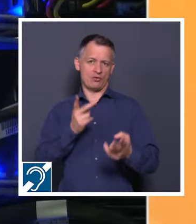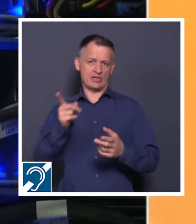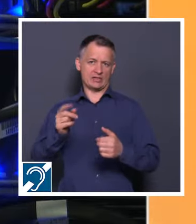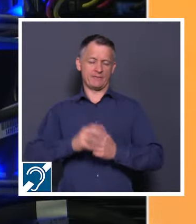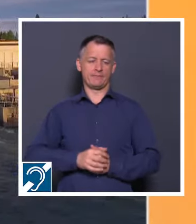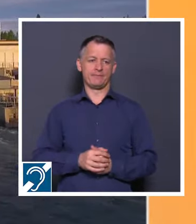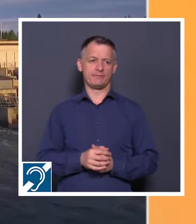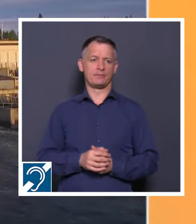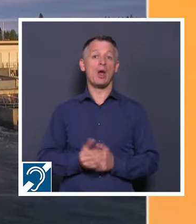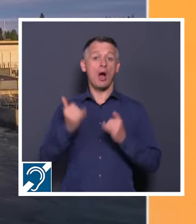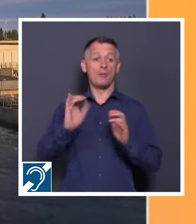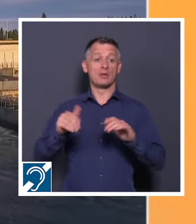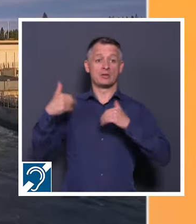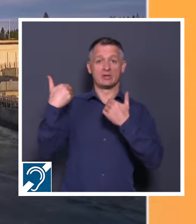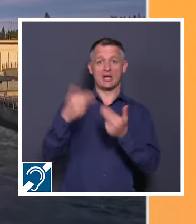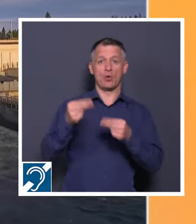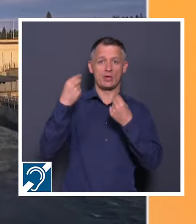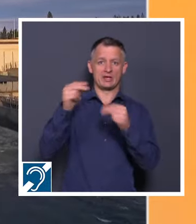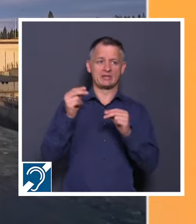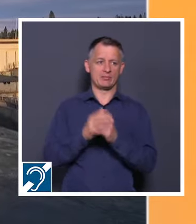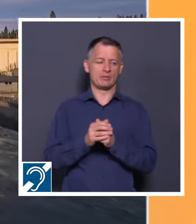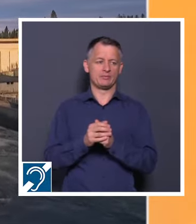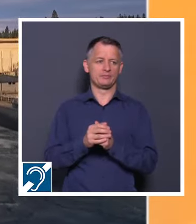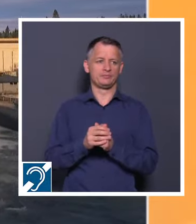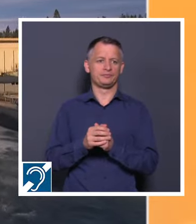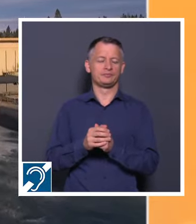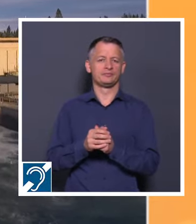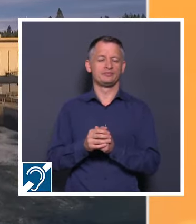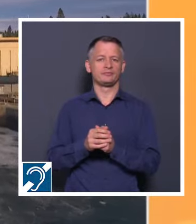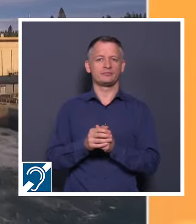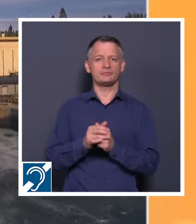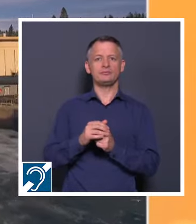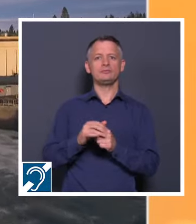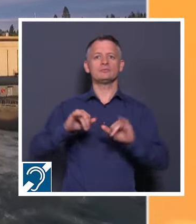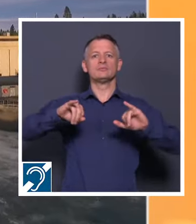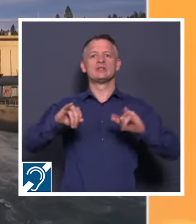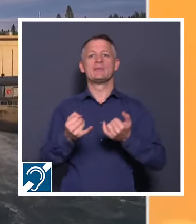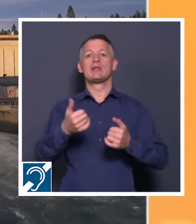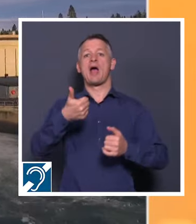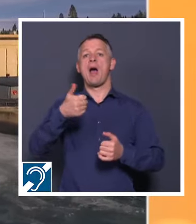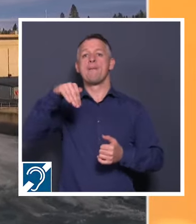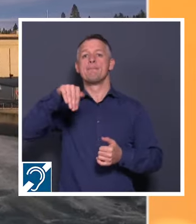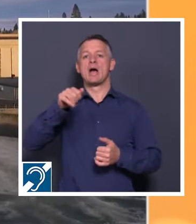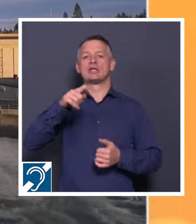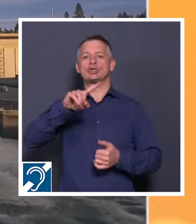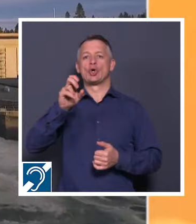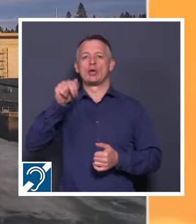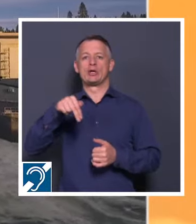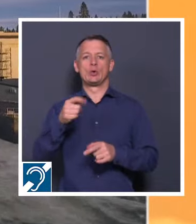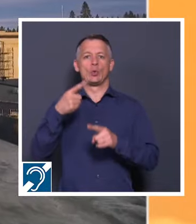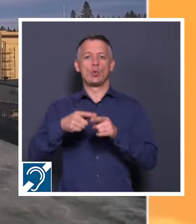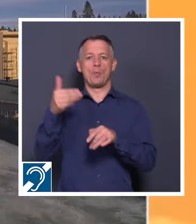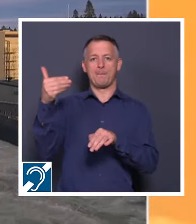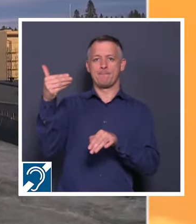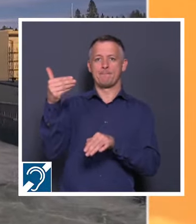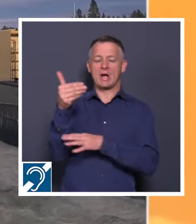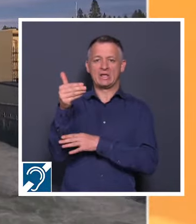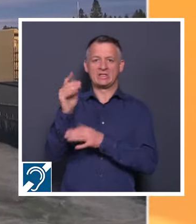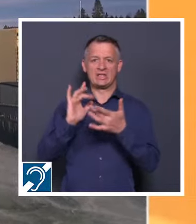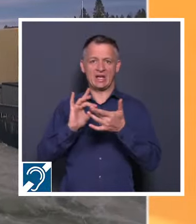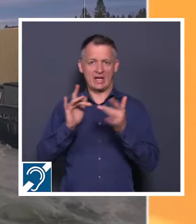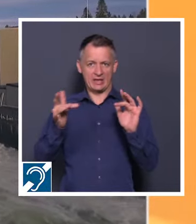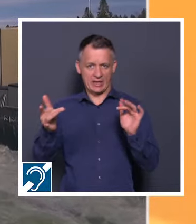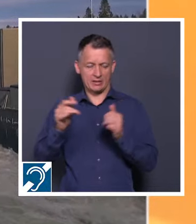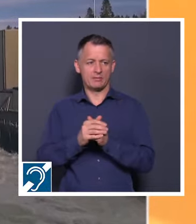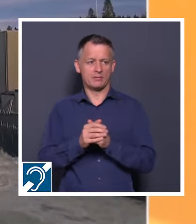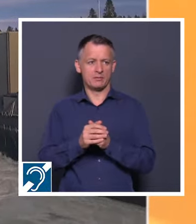exemplu care cumva a scăpat pe sub radar zilele trecute, cazul Amazon cu magazinele, cred că tradus în